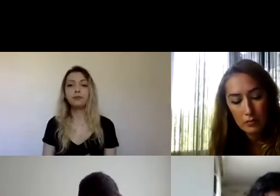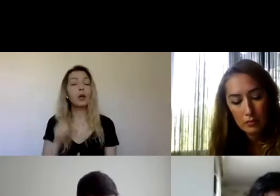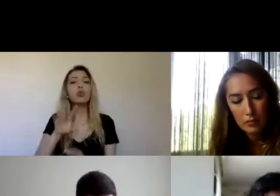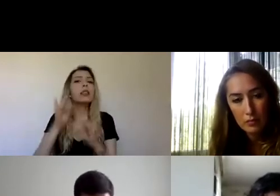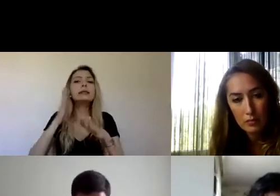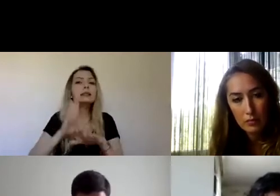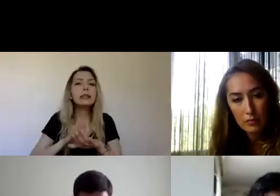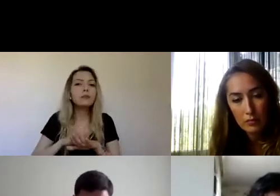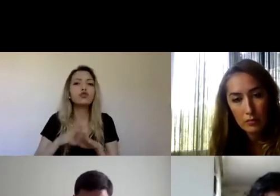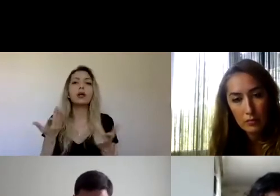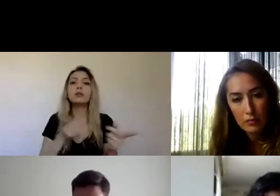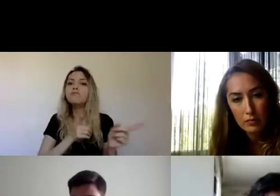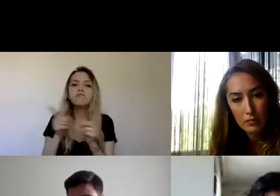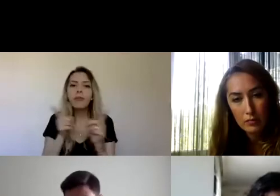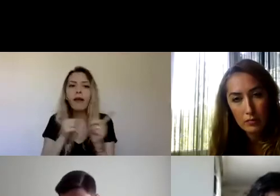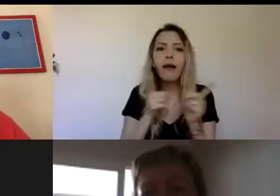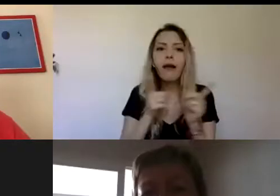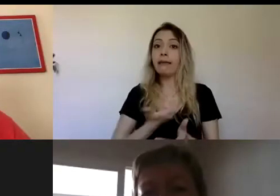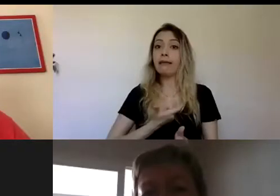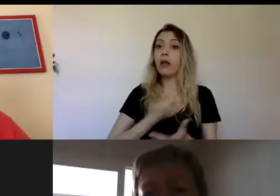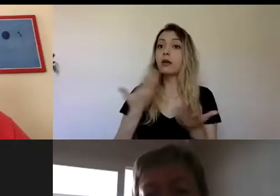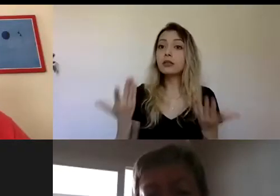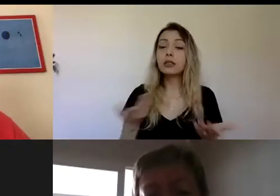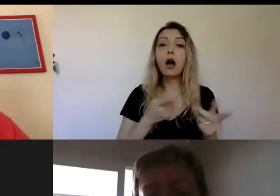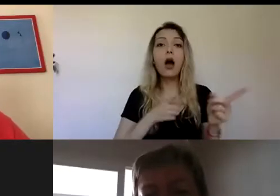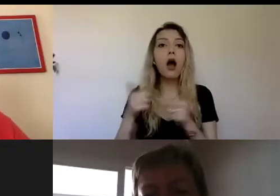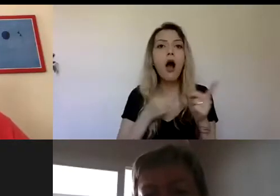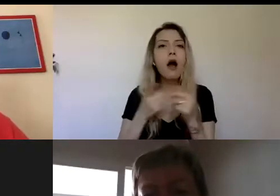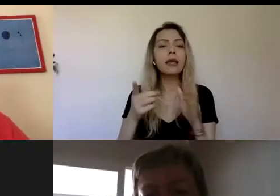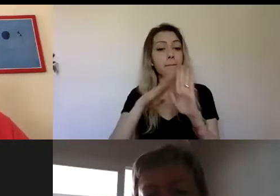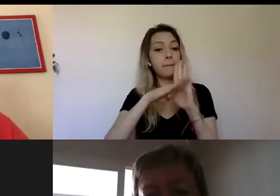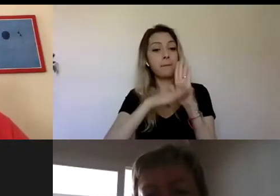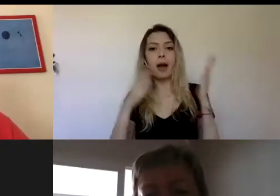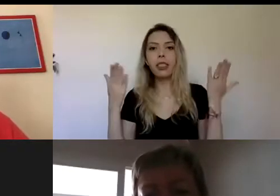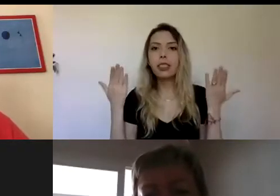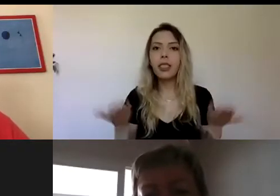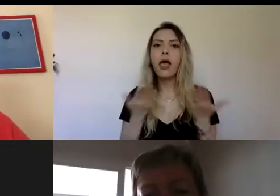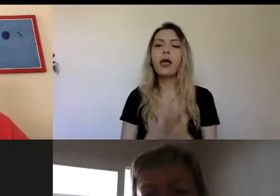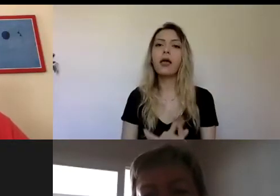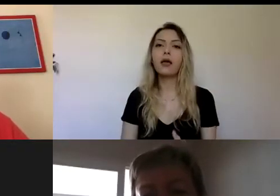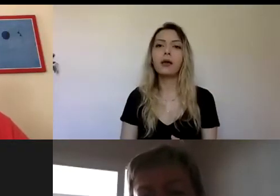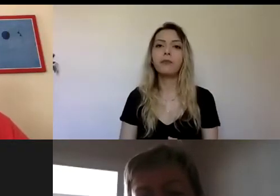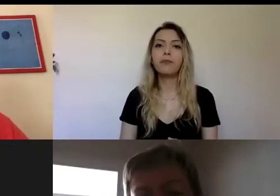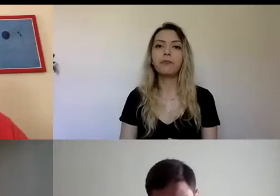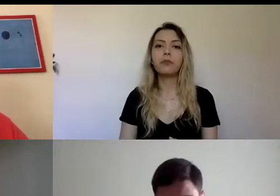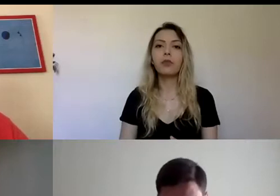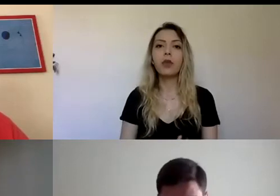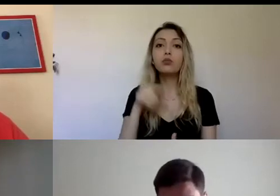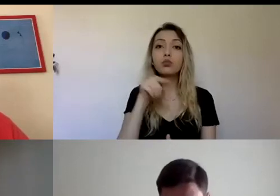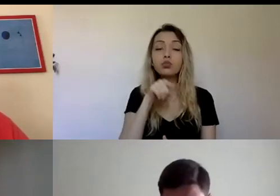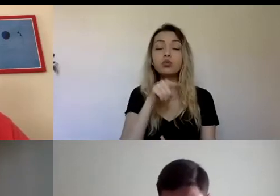yapılacağını, hangi yasada hangi elementin aslında bu yasanın hayata geçip